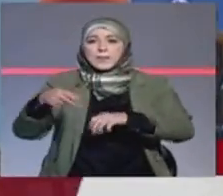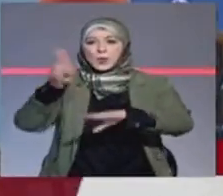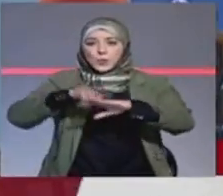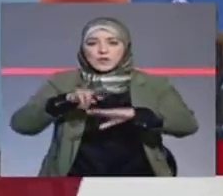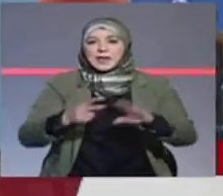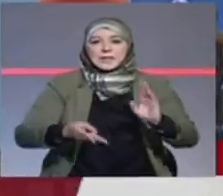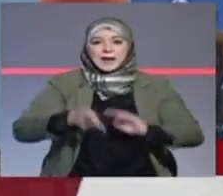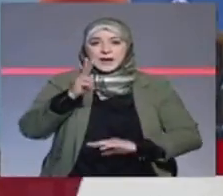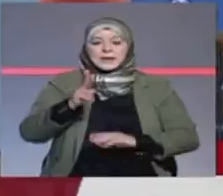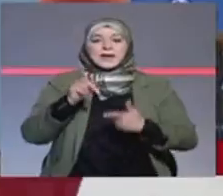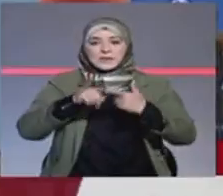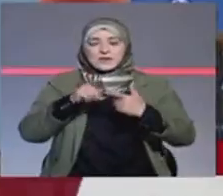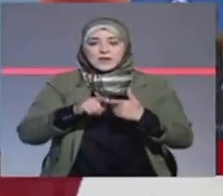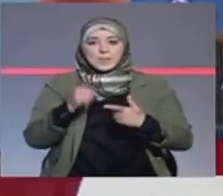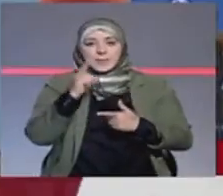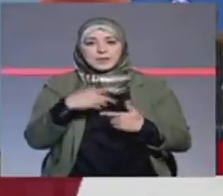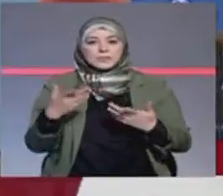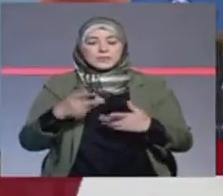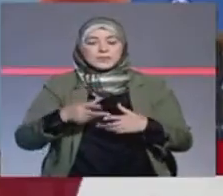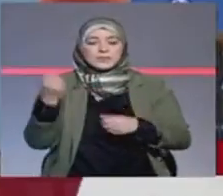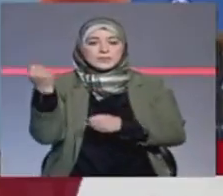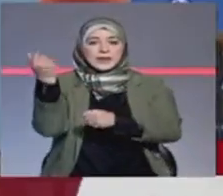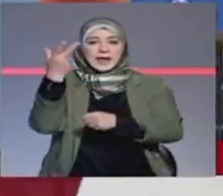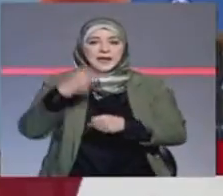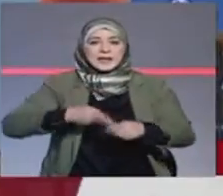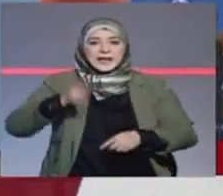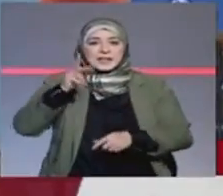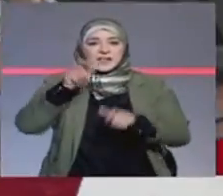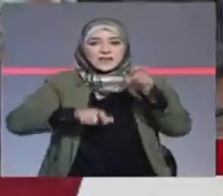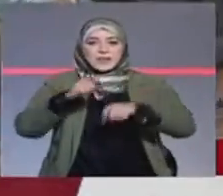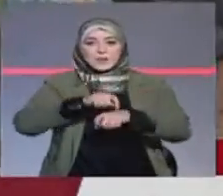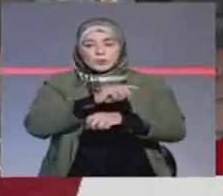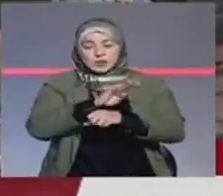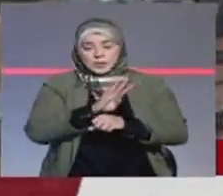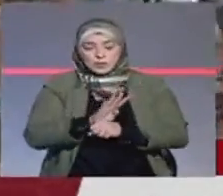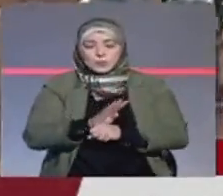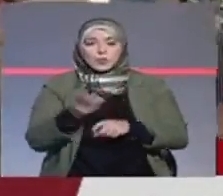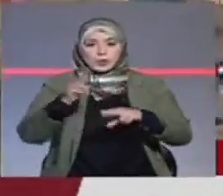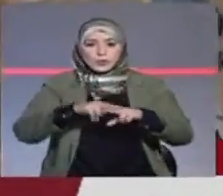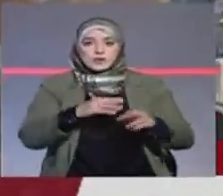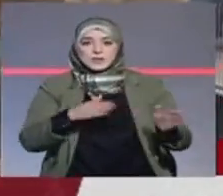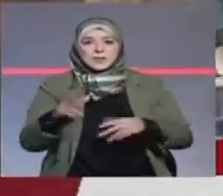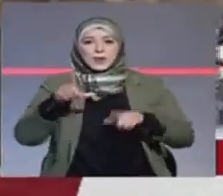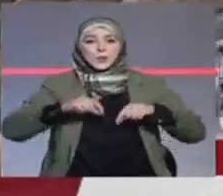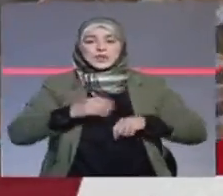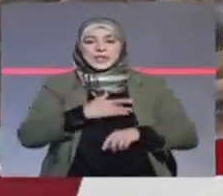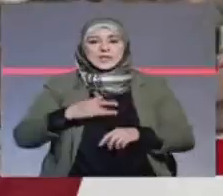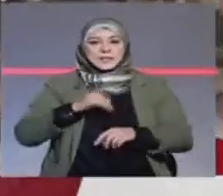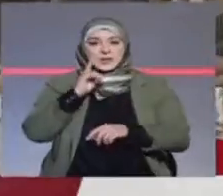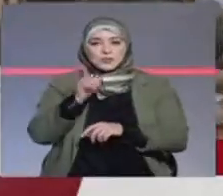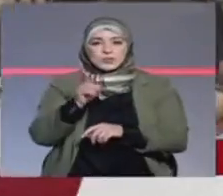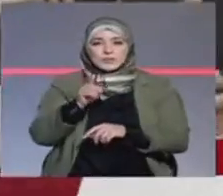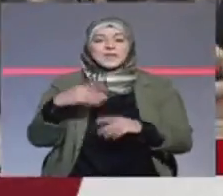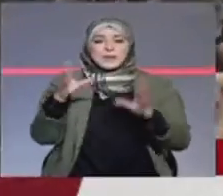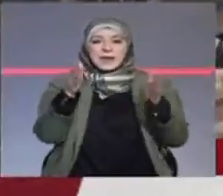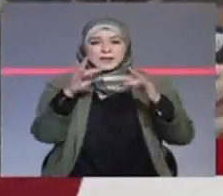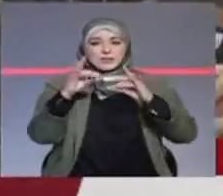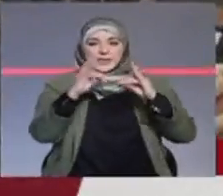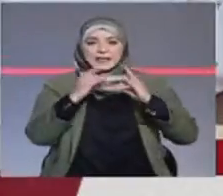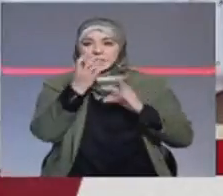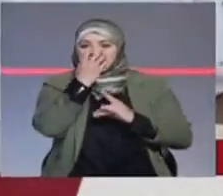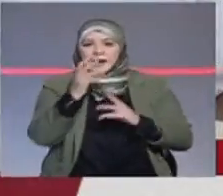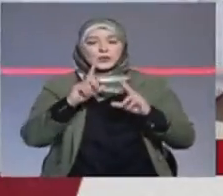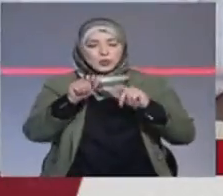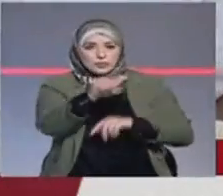أكثر، ثم ارتفاع في عدد الوفيات في الحالات المخطرة. وزير الصحة أكد أيضاً ارتفاع نسبة إشغال أسرة الإنعاش على